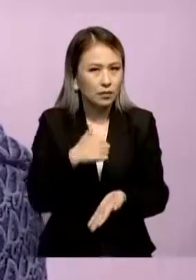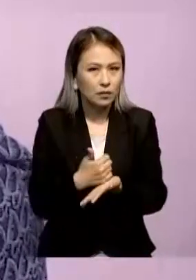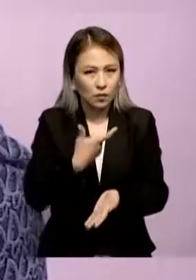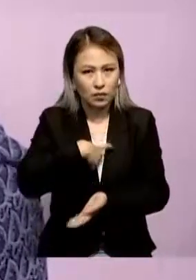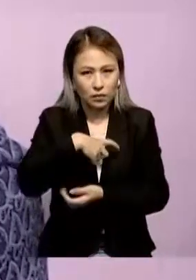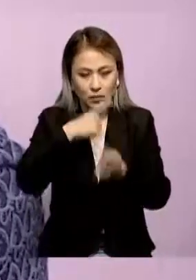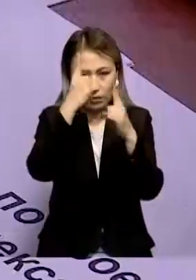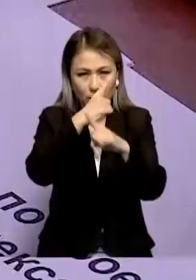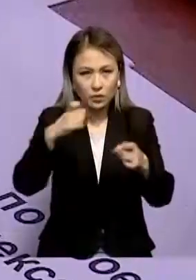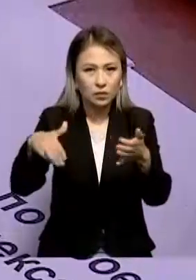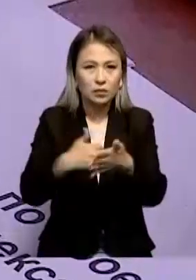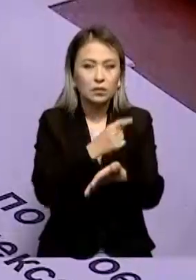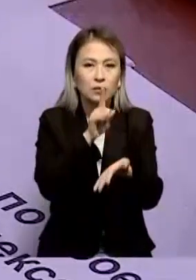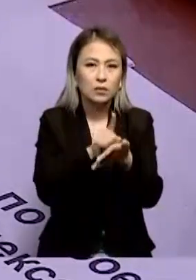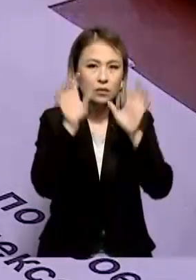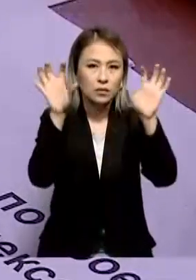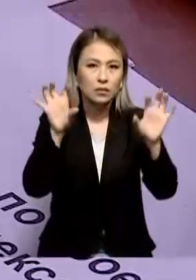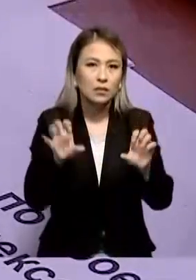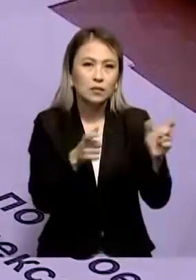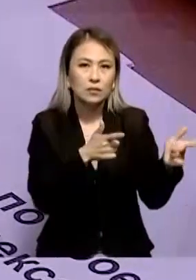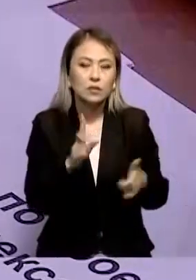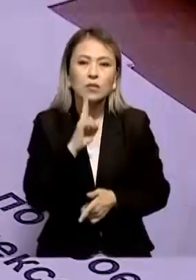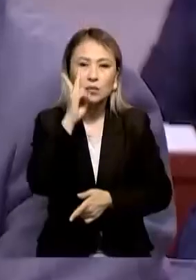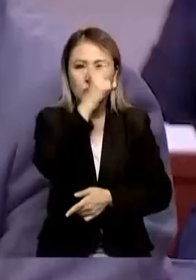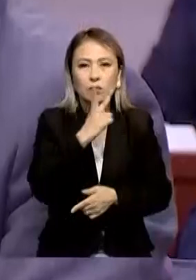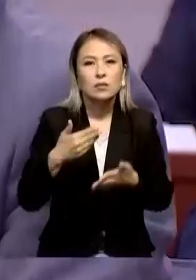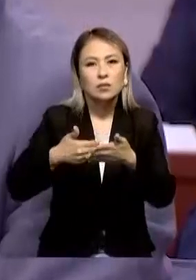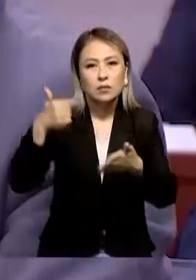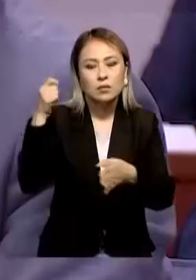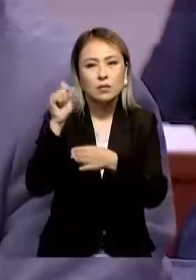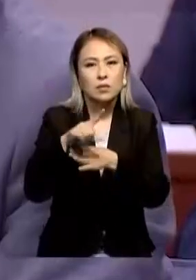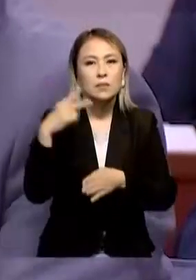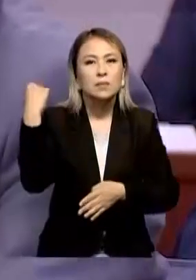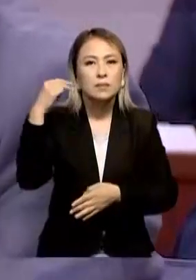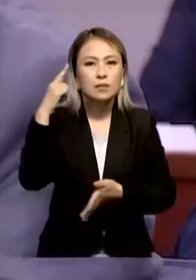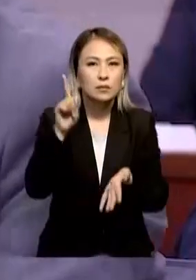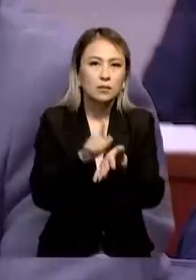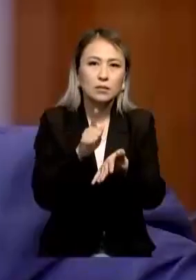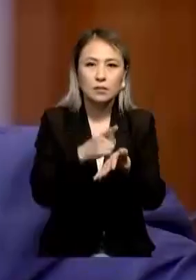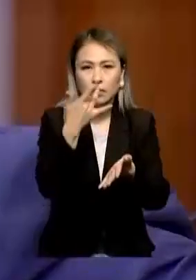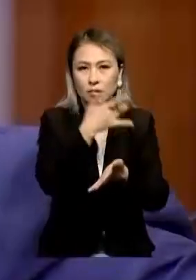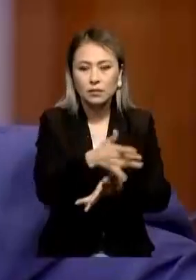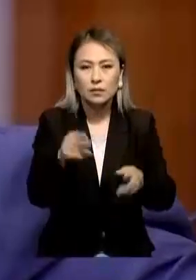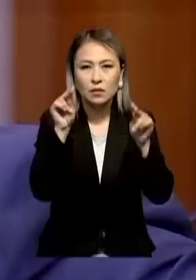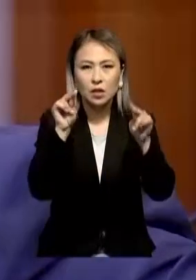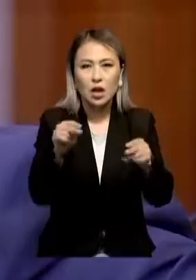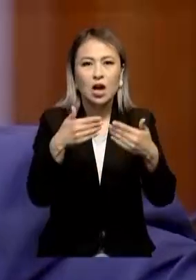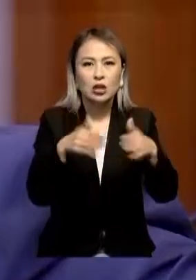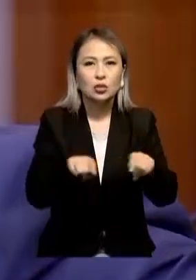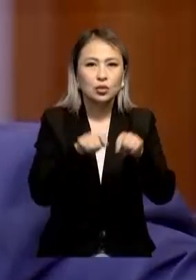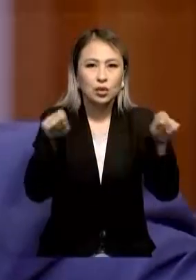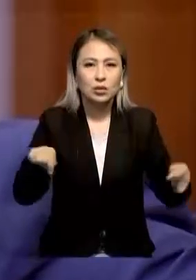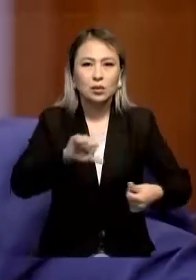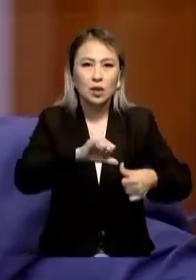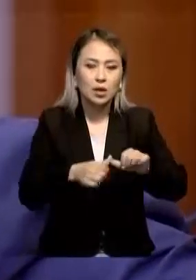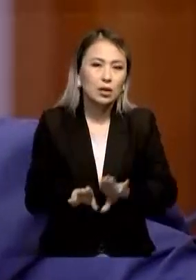мемлекет басшысы өз жолдауында жаңа салық кодексін әзірлеуді 2 жыл бұрын тапсырғанын еске салды. Президент салық саясаты әділ,